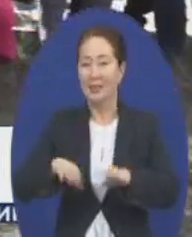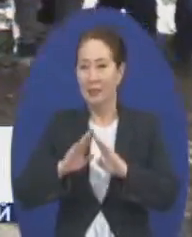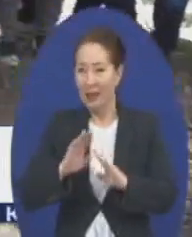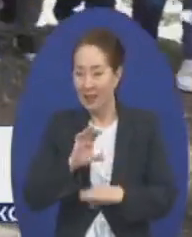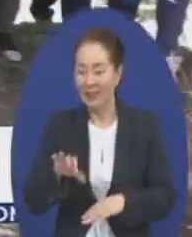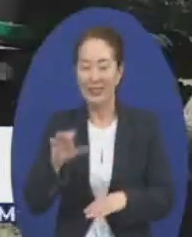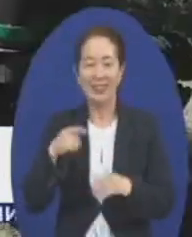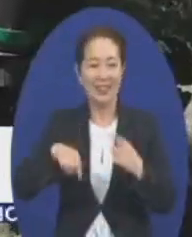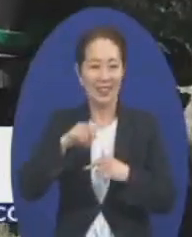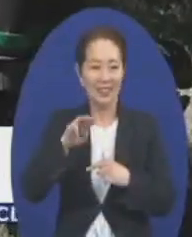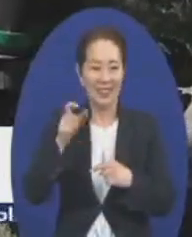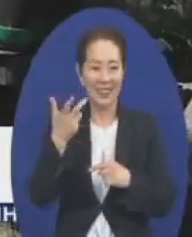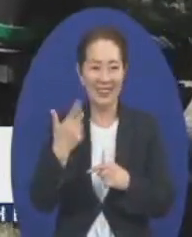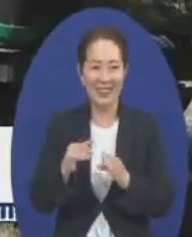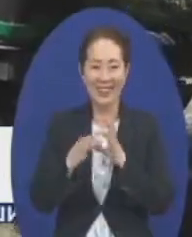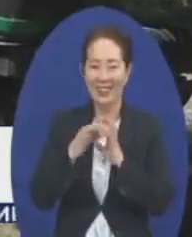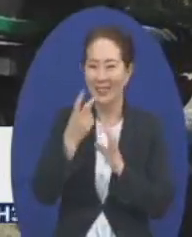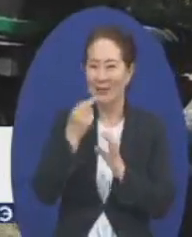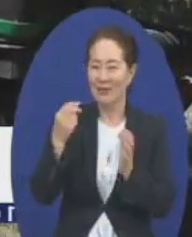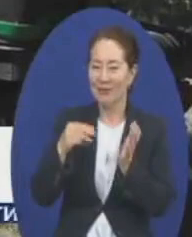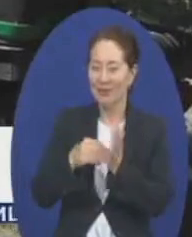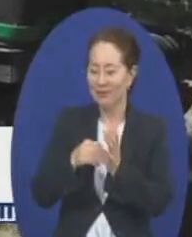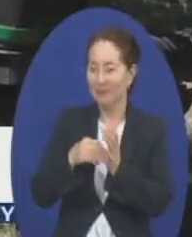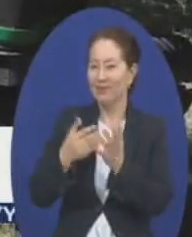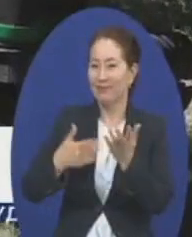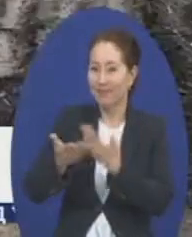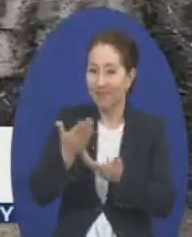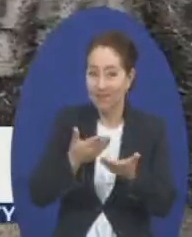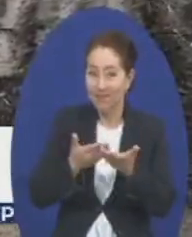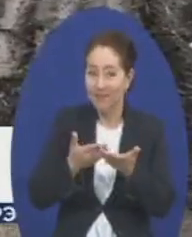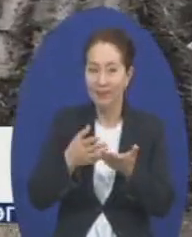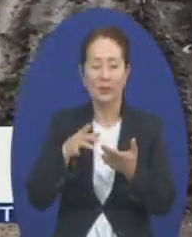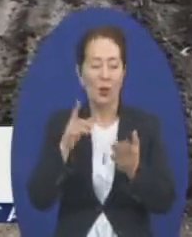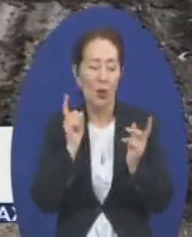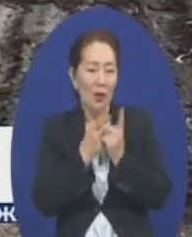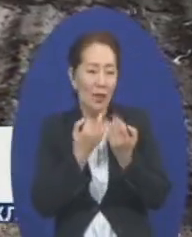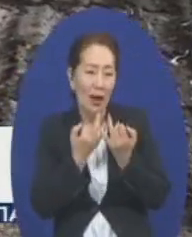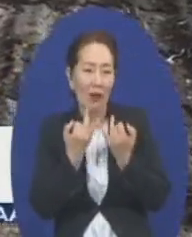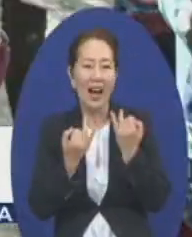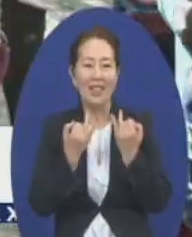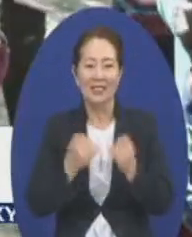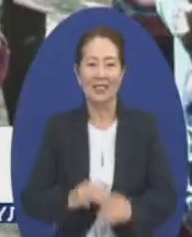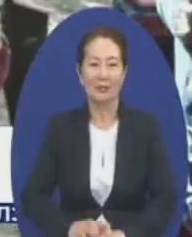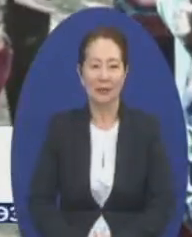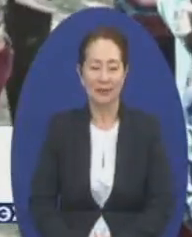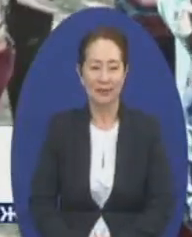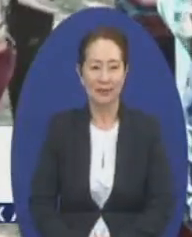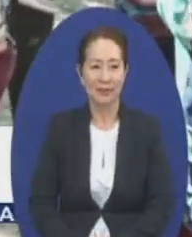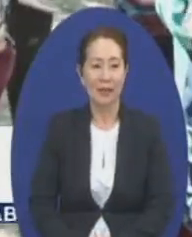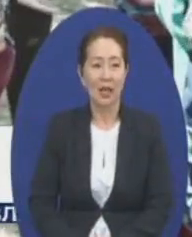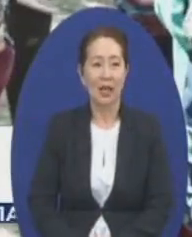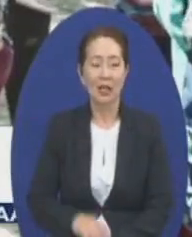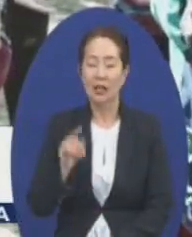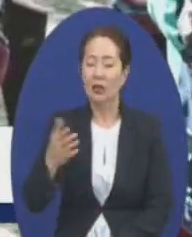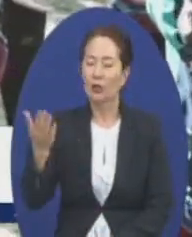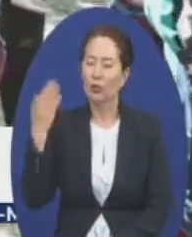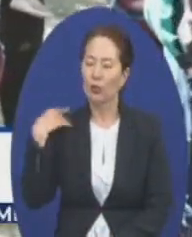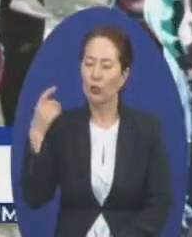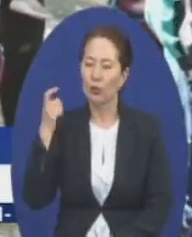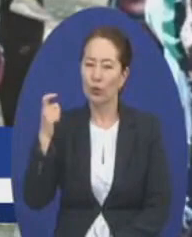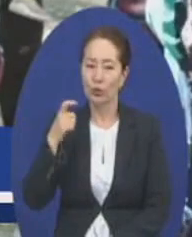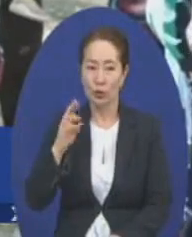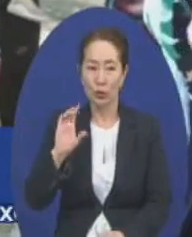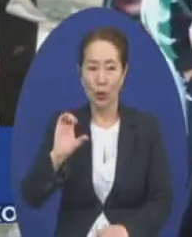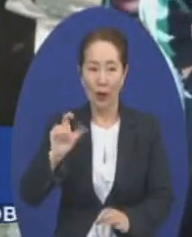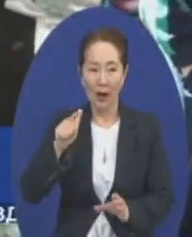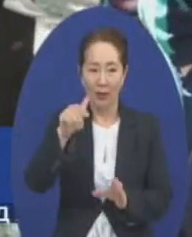байгуулах, хэлтийн талбайгаа 200 га болгож тэлэх боломжийг нутгийн иргэд уулзалтын үеэр асууж байлаа. Хойчин одоо голоосоо